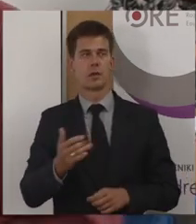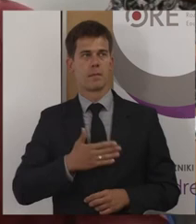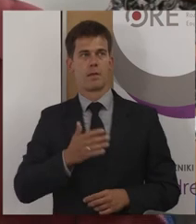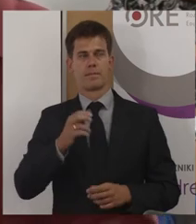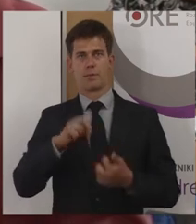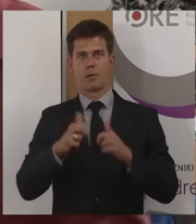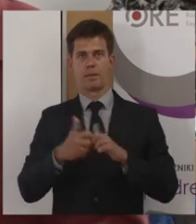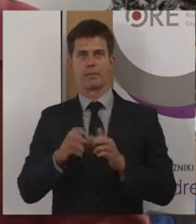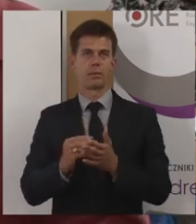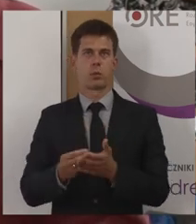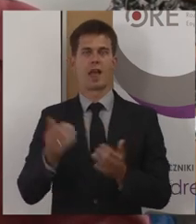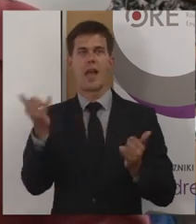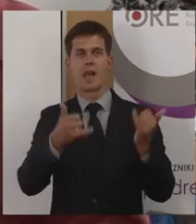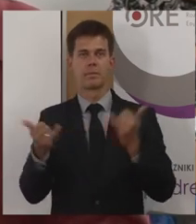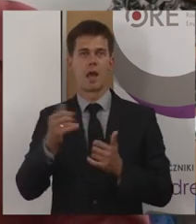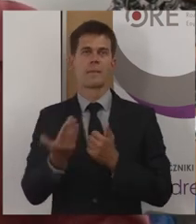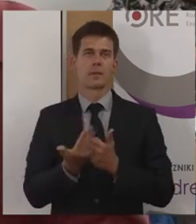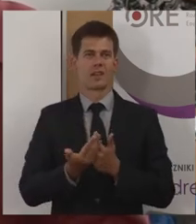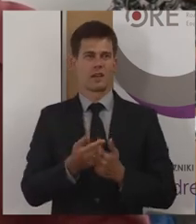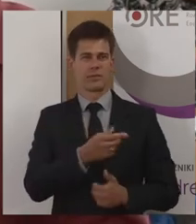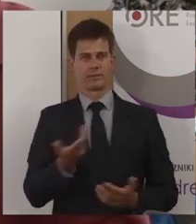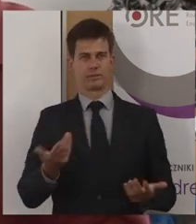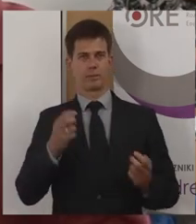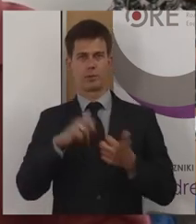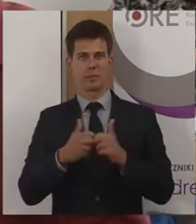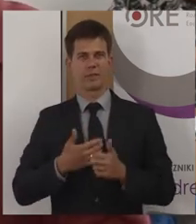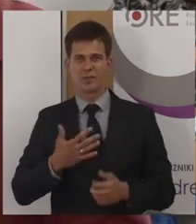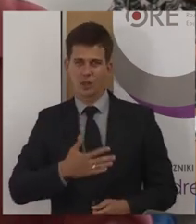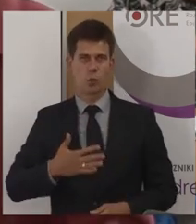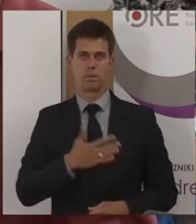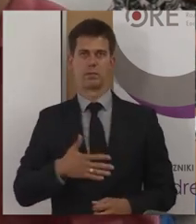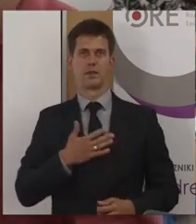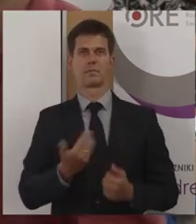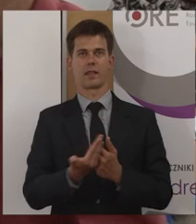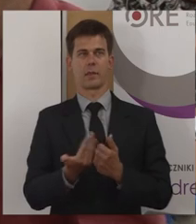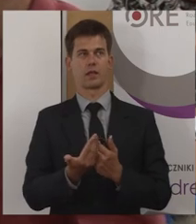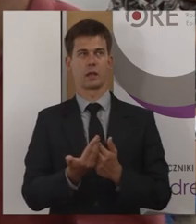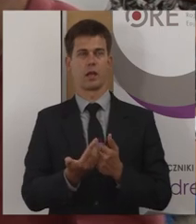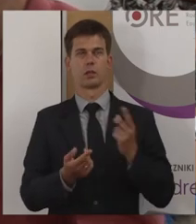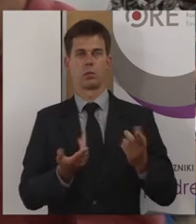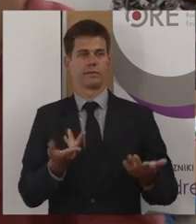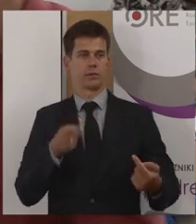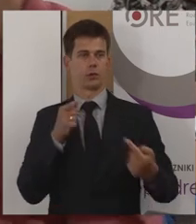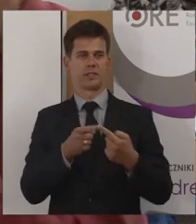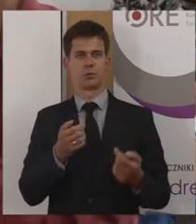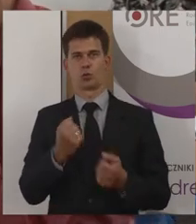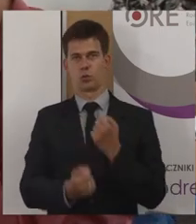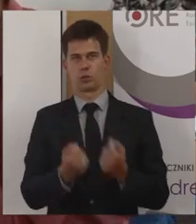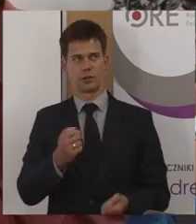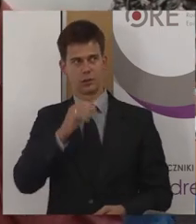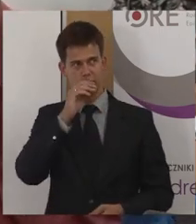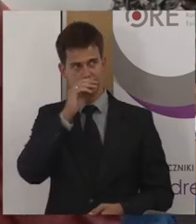tymi przedmiotami ścisłymi, bo umówmy się, najwięcej będzie z problemami ścisłymi, problemów z dostępnością. No nie wiem, czy jest podręcznik do